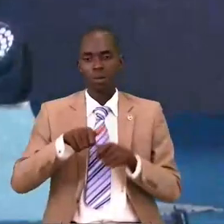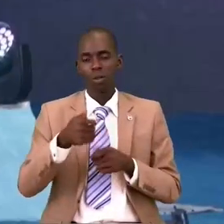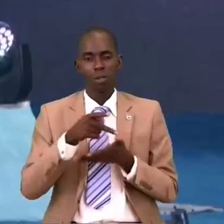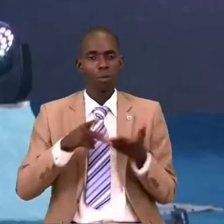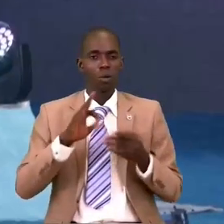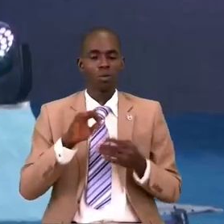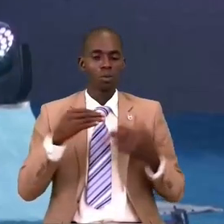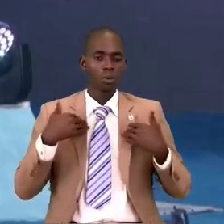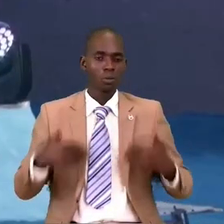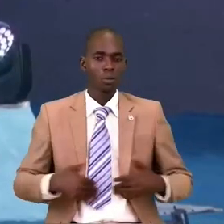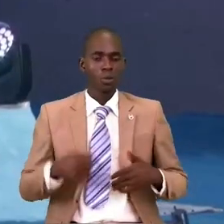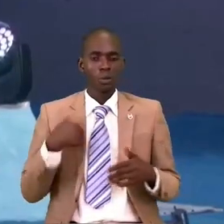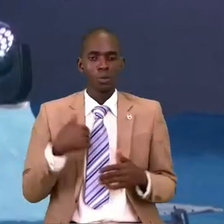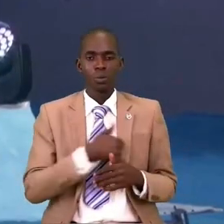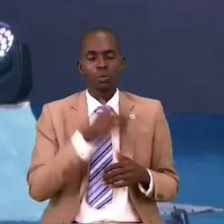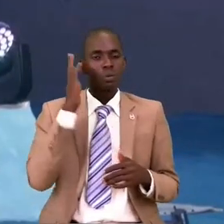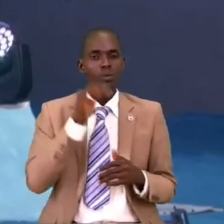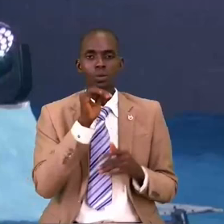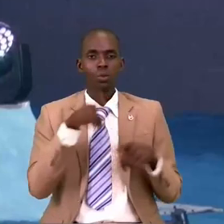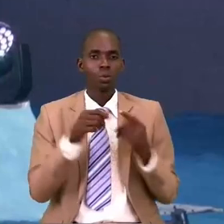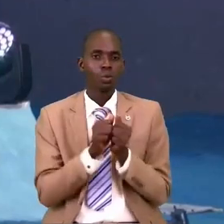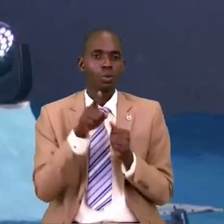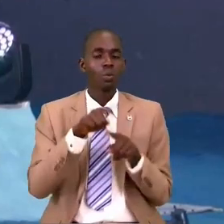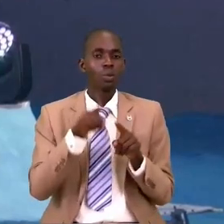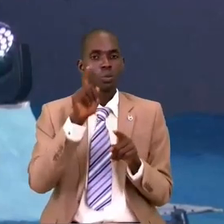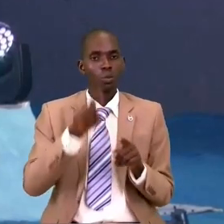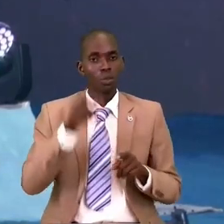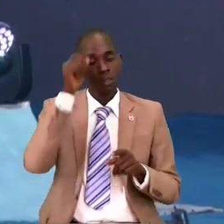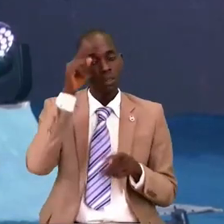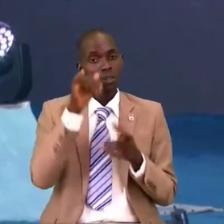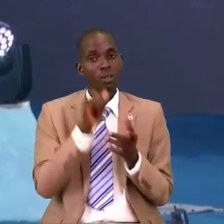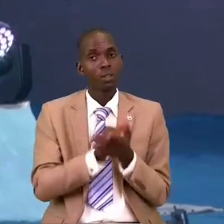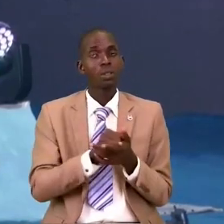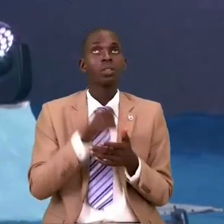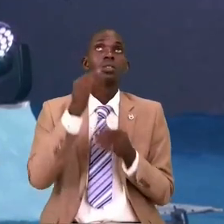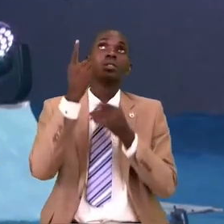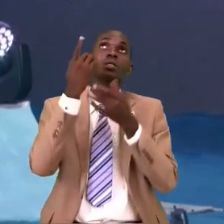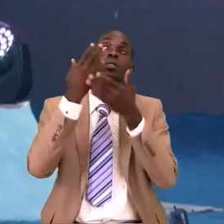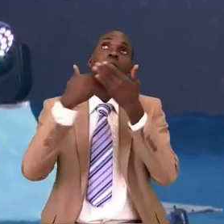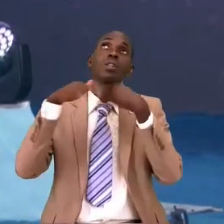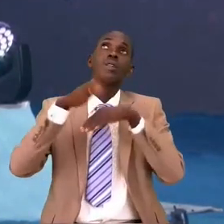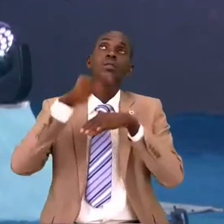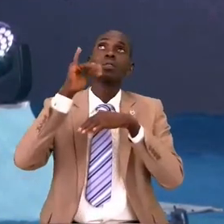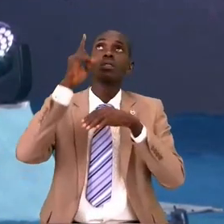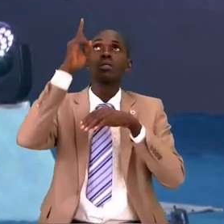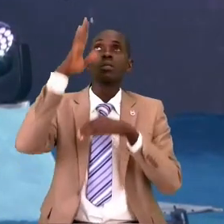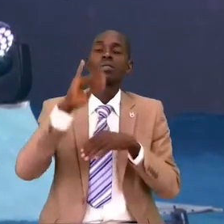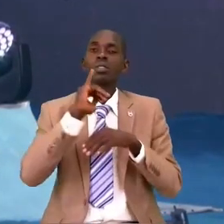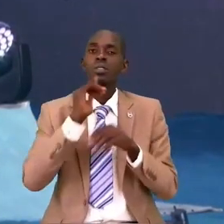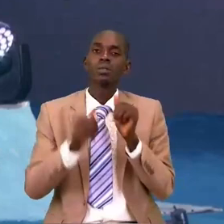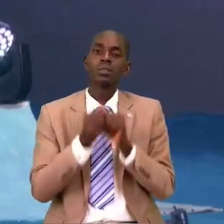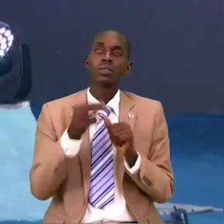ciel est plus grand, plus élevé que ton esprit. Peu importe ce que ton esprit dit. Le Dieu Tout-Puissant